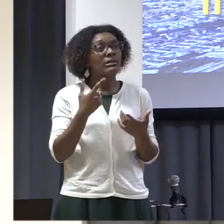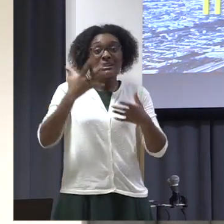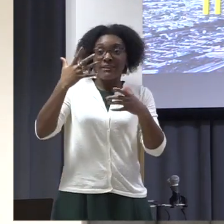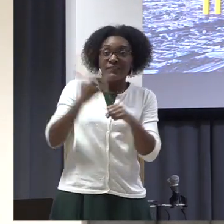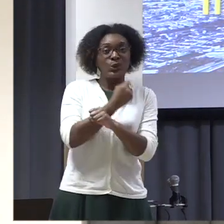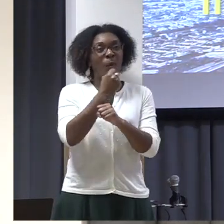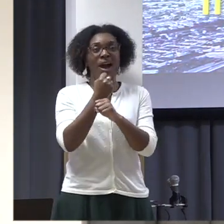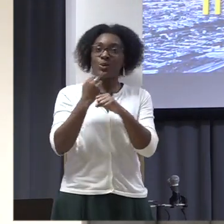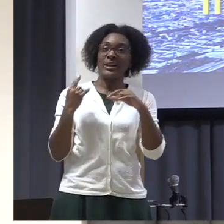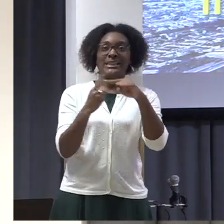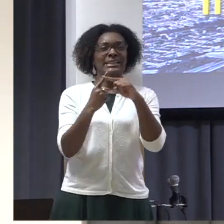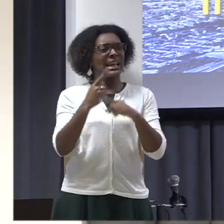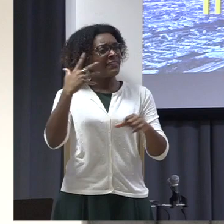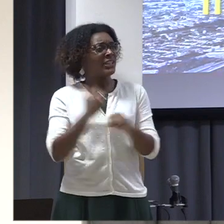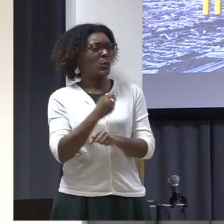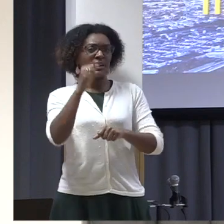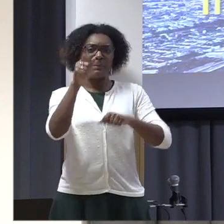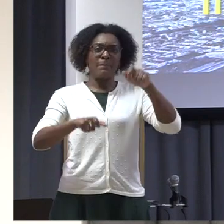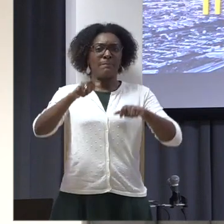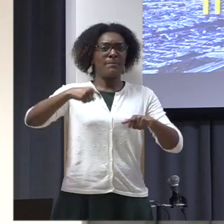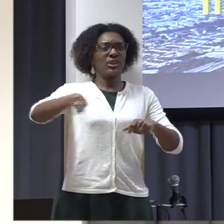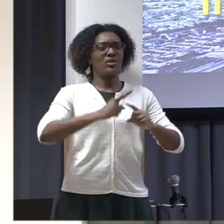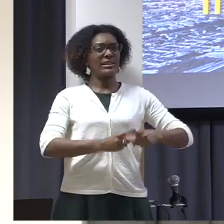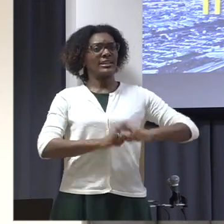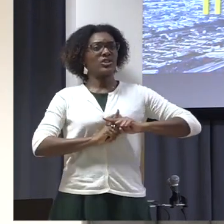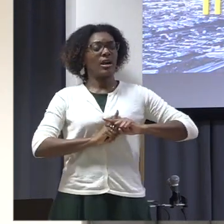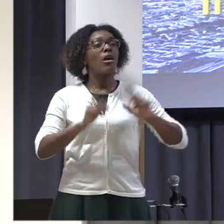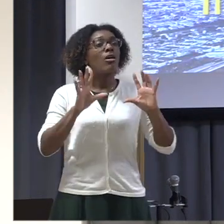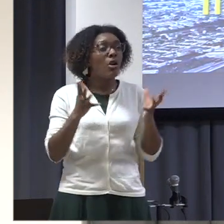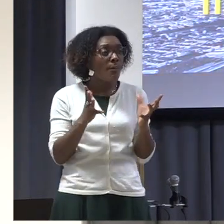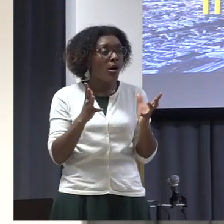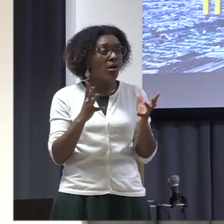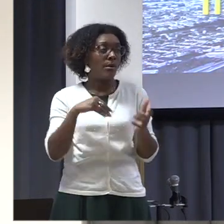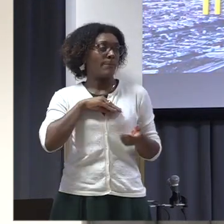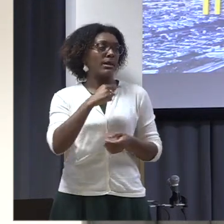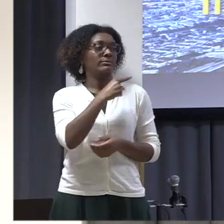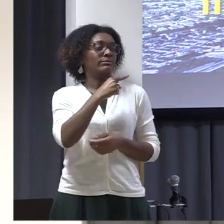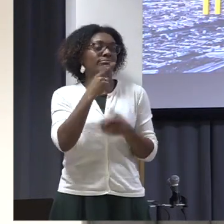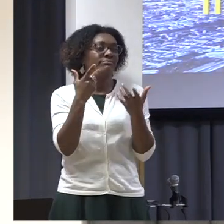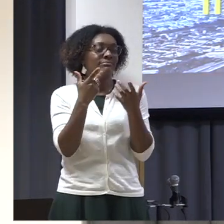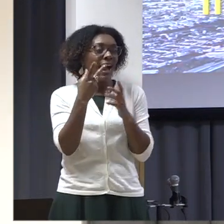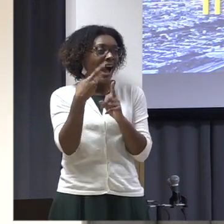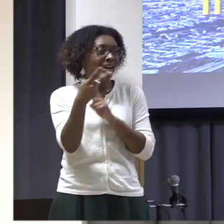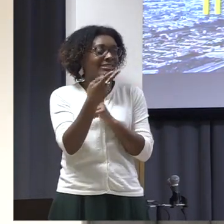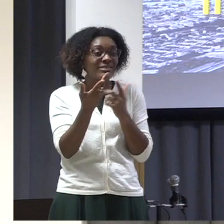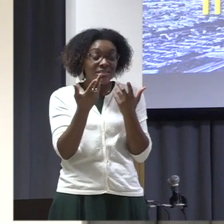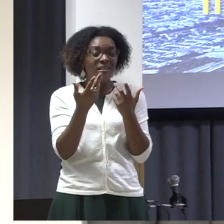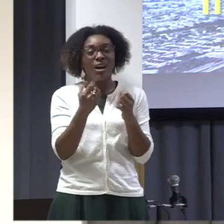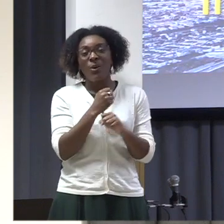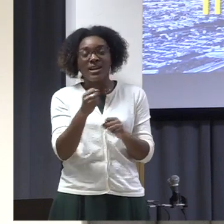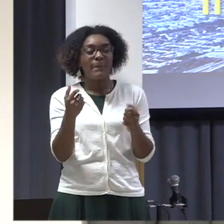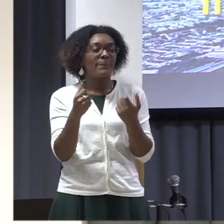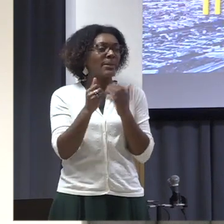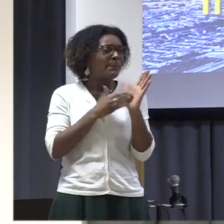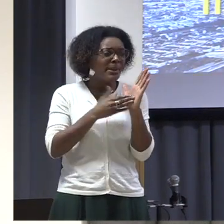l'église la victoire les chrétiens elle est démontrée par ce merveilleux livre que le seigneur nous a